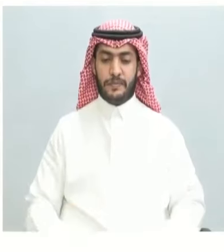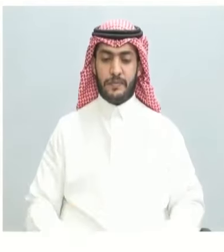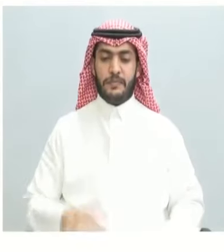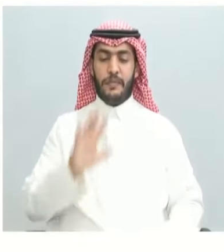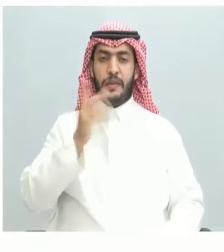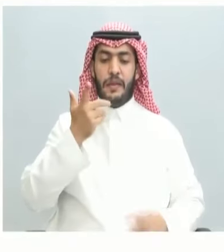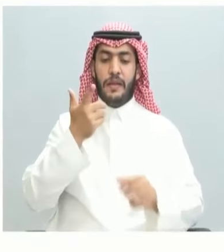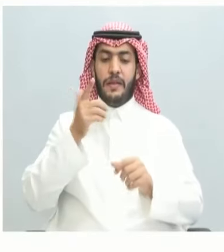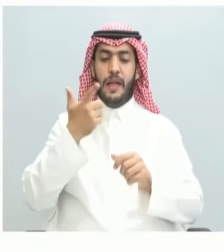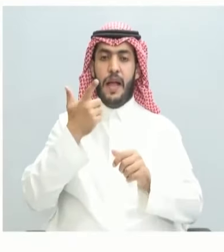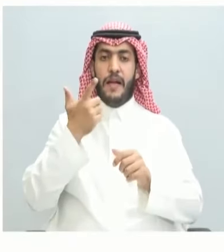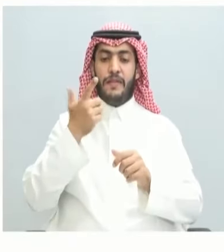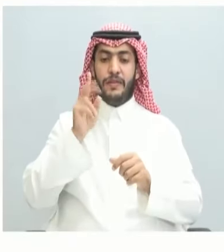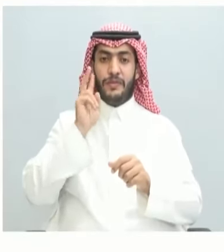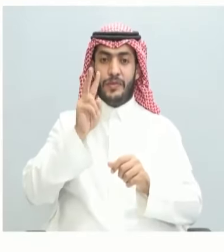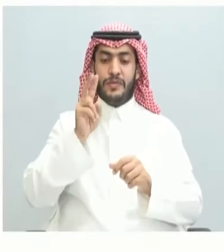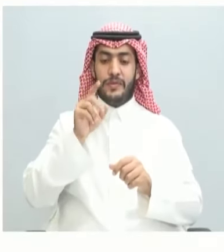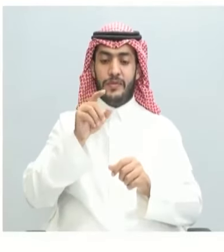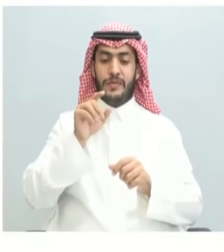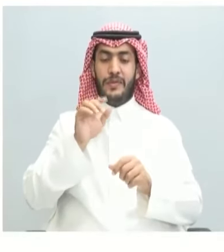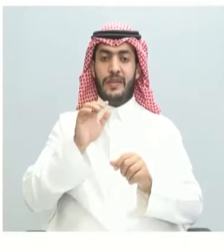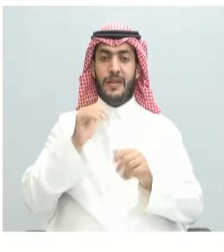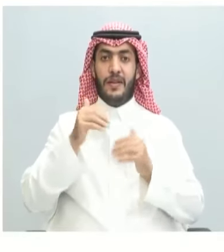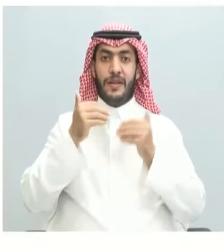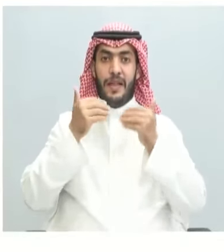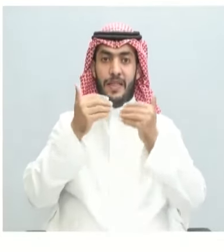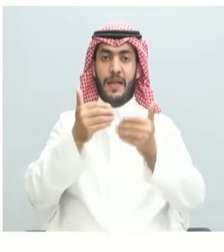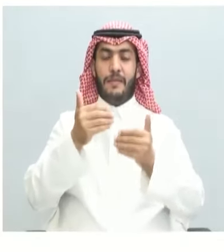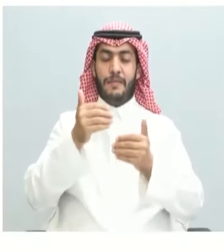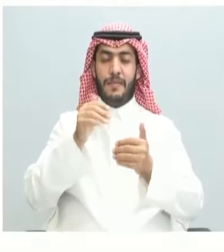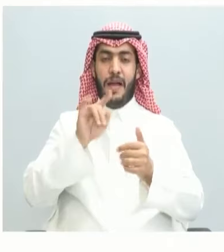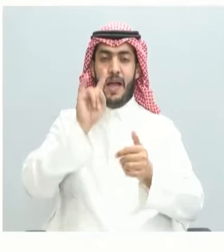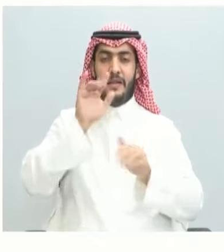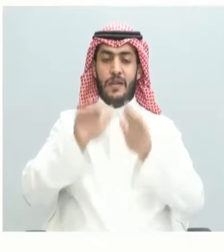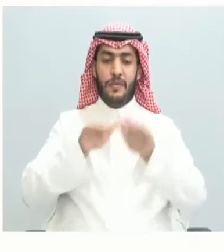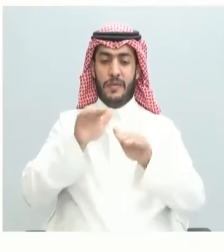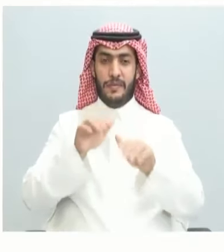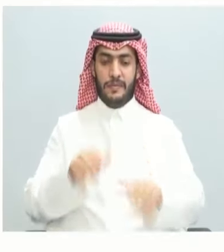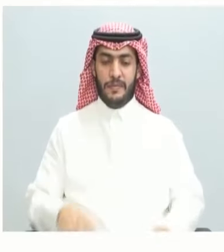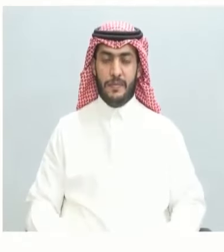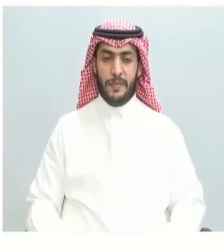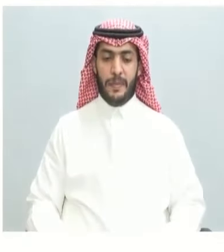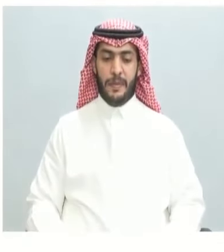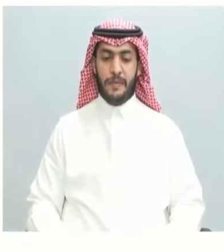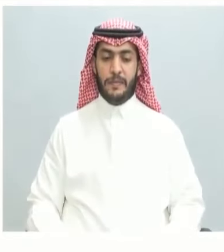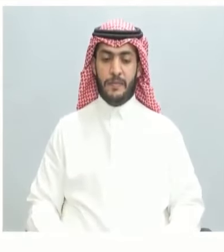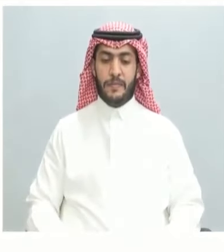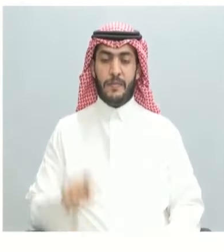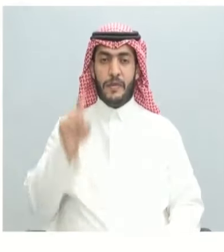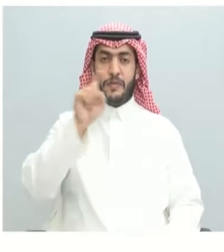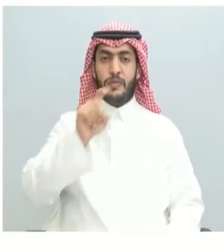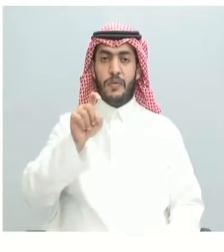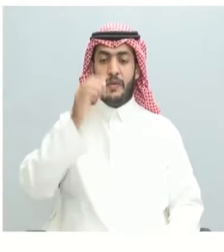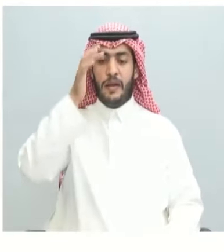كيف سيكون تقدم القطه لاحظوا ستتقدم عشر خطوات للامام بهذه الطريقه طيب سؤال